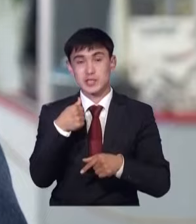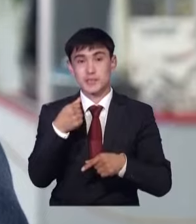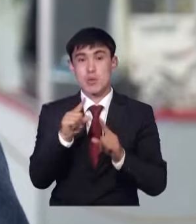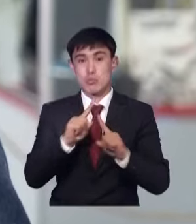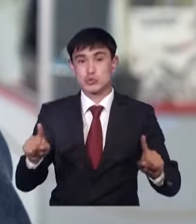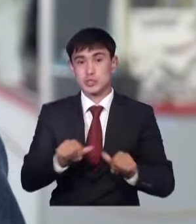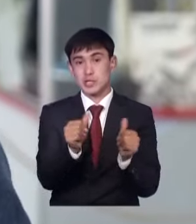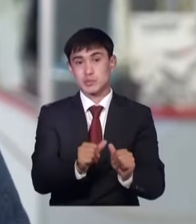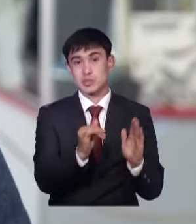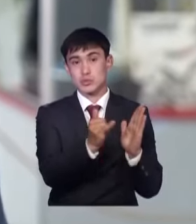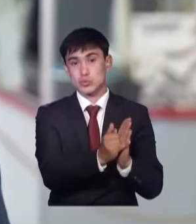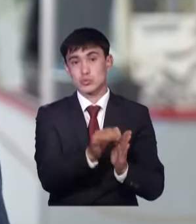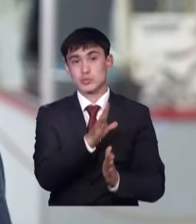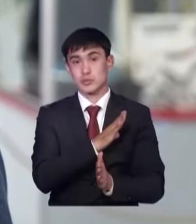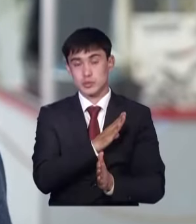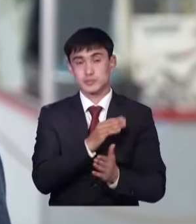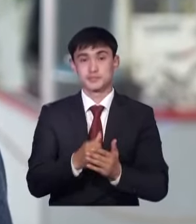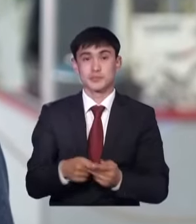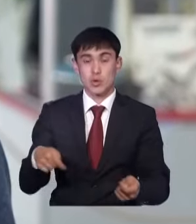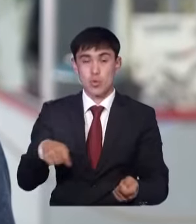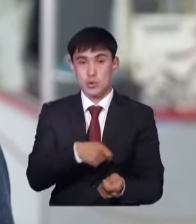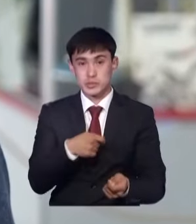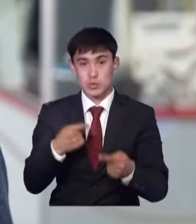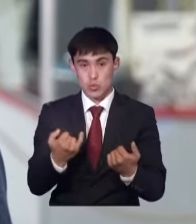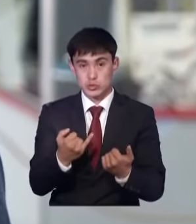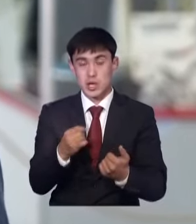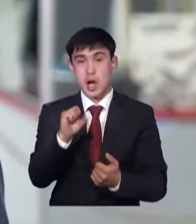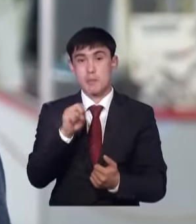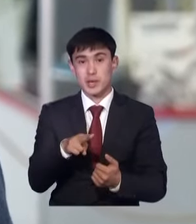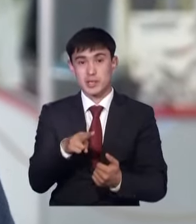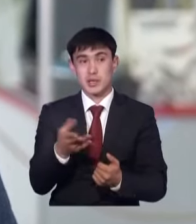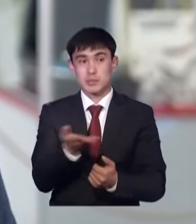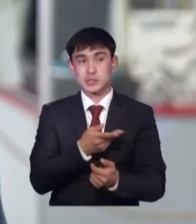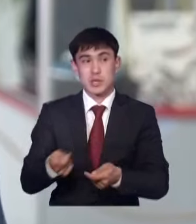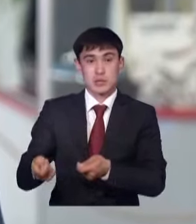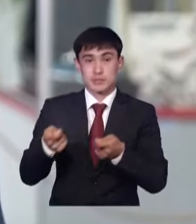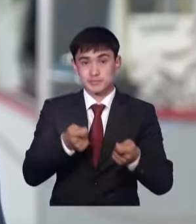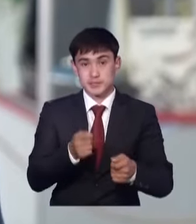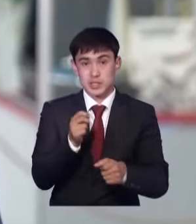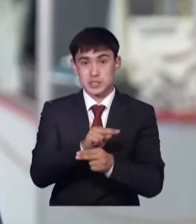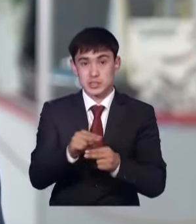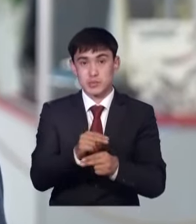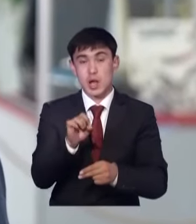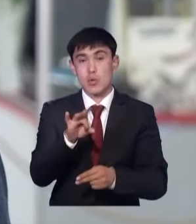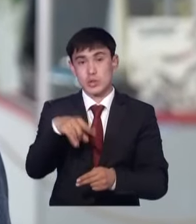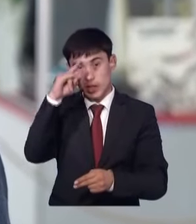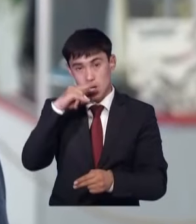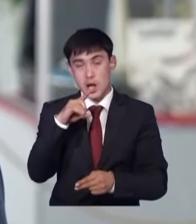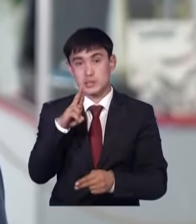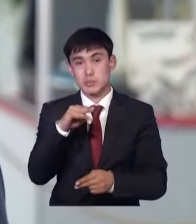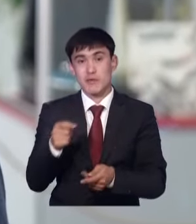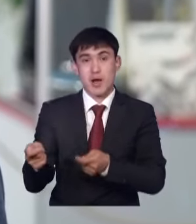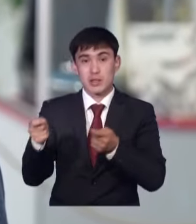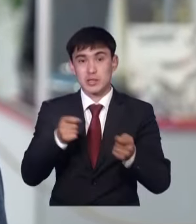музейде экспонат ретінде тұрған жаңа қобызды осы сәуір айында біз сол қобызды қайтын жасаған Әлқуат Қазақбаевты астанадан